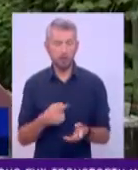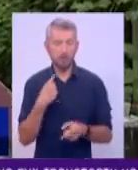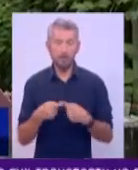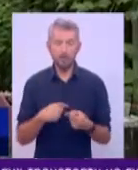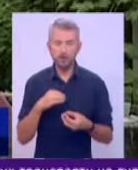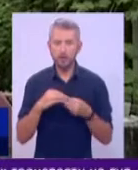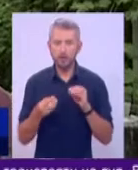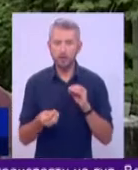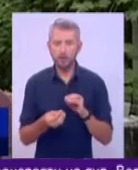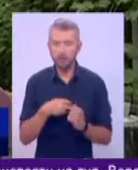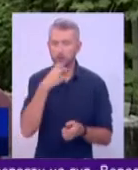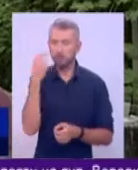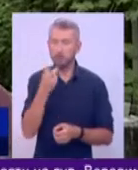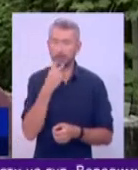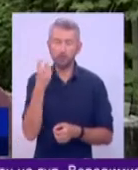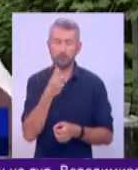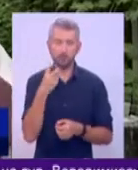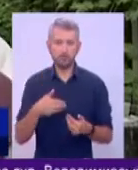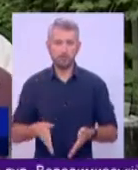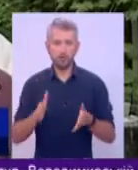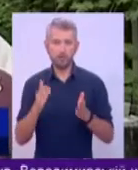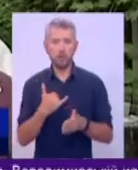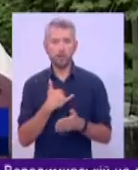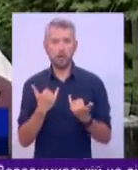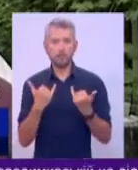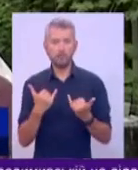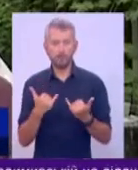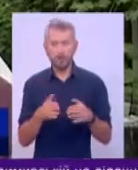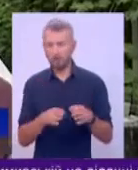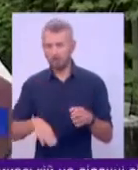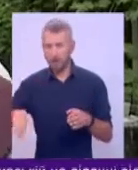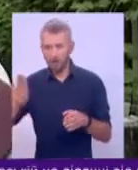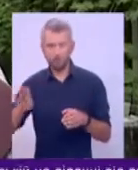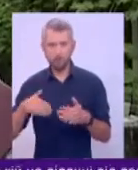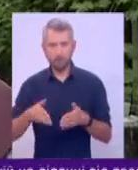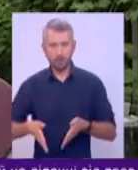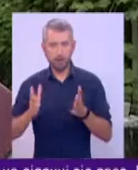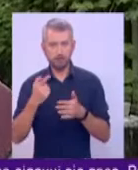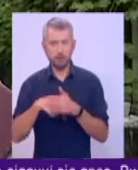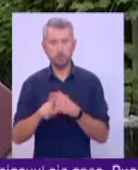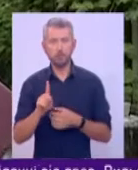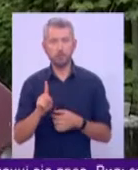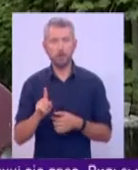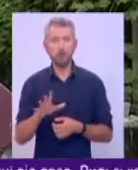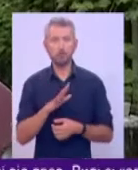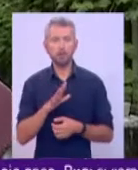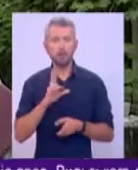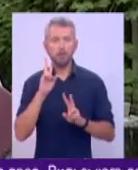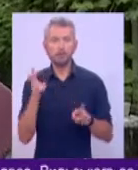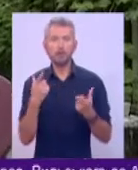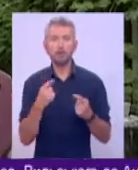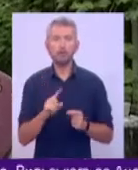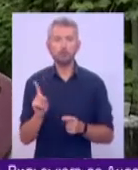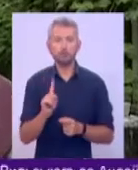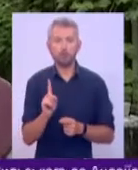это проблема, вонище стоит в подъезде, у нас сейчас яма во дворе, в подъезде, потому что было, не знали, где и